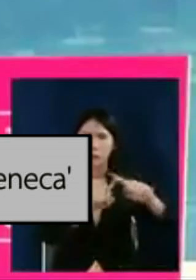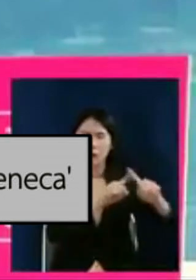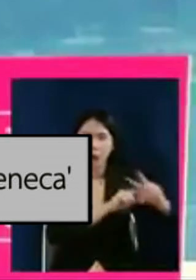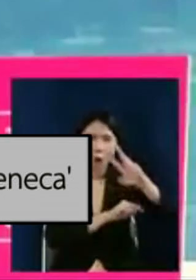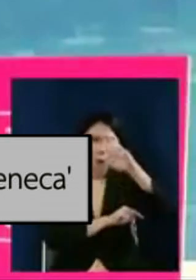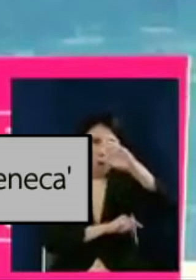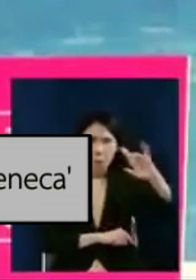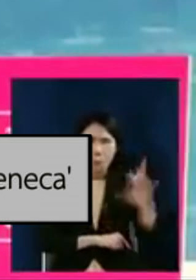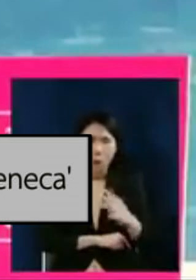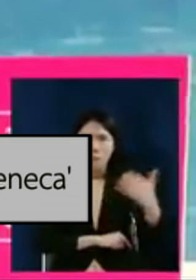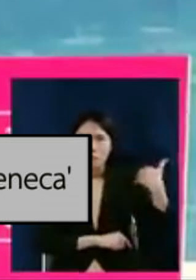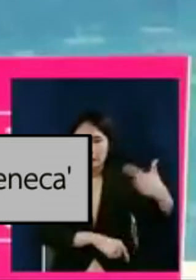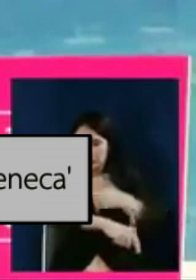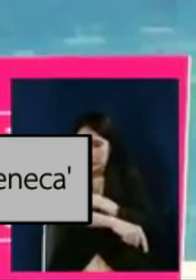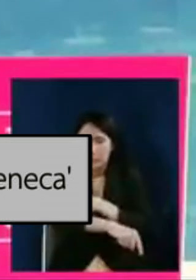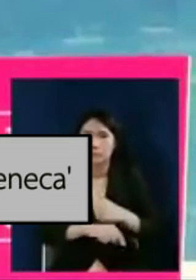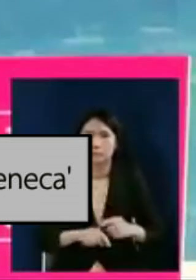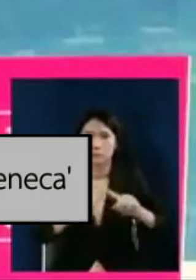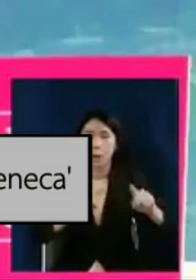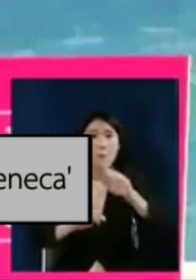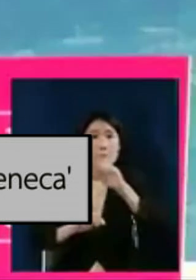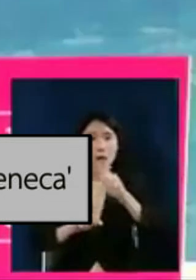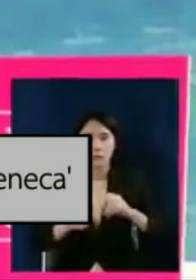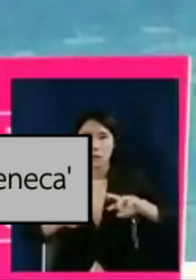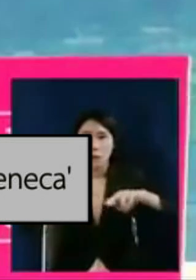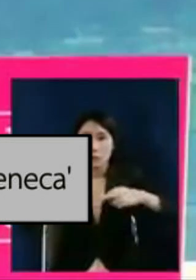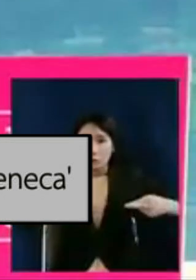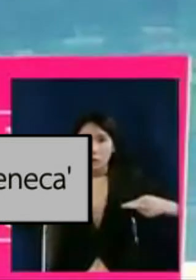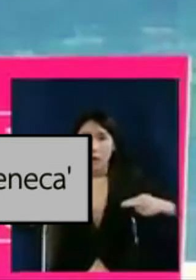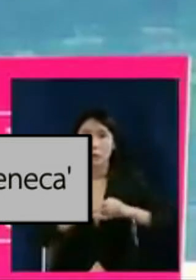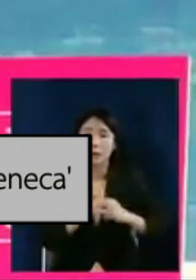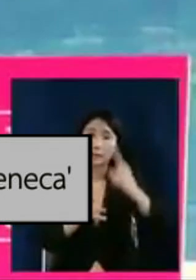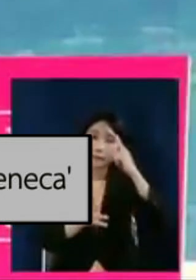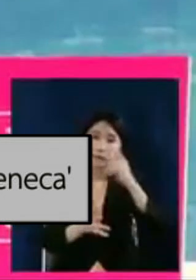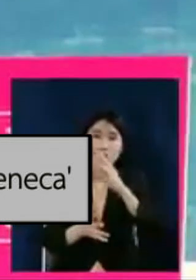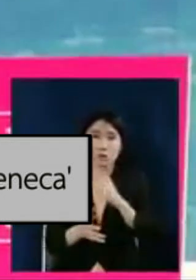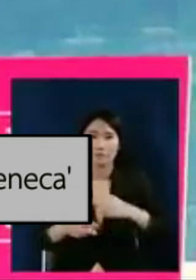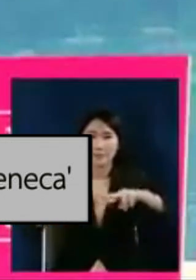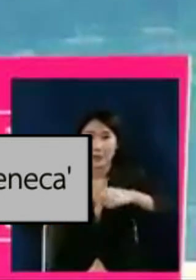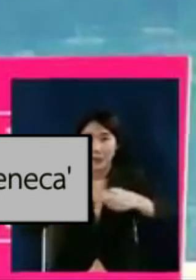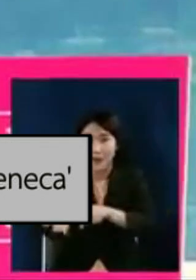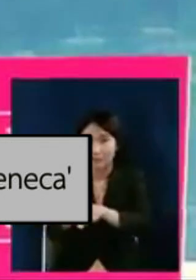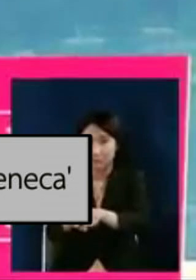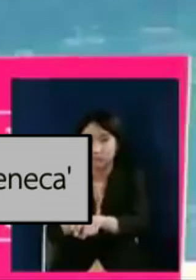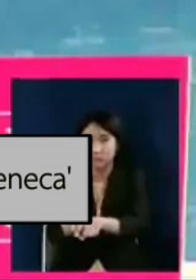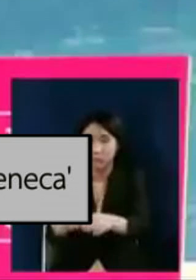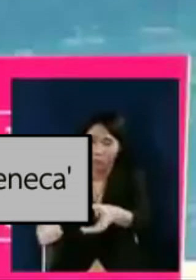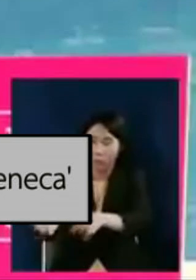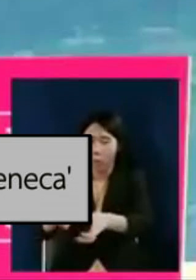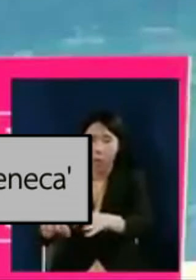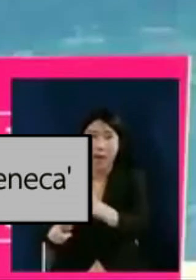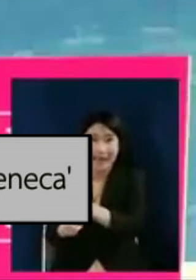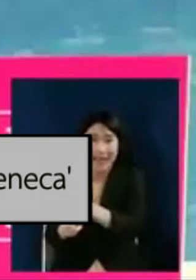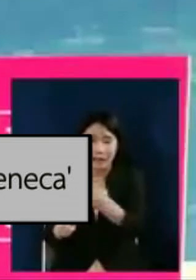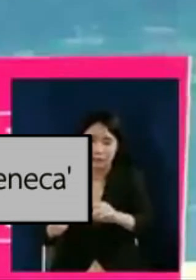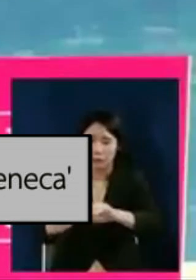เห็นไหมครับนะครับเป็นวัคซีนเชื้อตายก็คือเกิดขึ้นจากการที่เพราะเลี้ยงไวรัสขึ้นมาเป็นจำนวนมากแล้ว